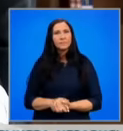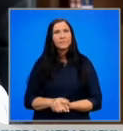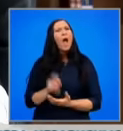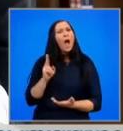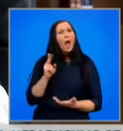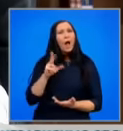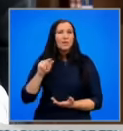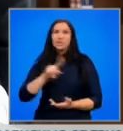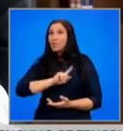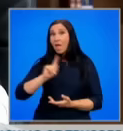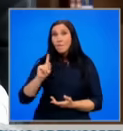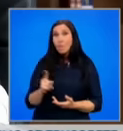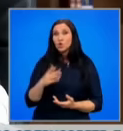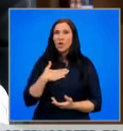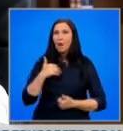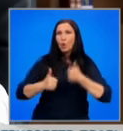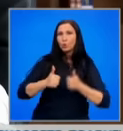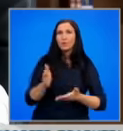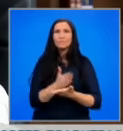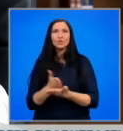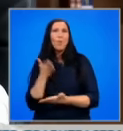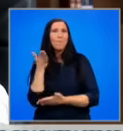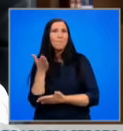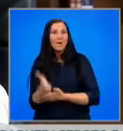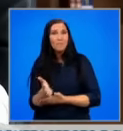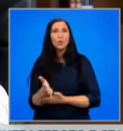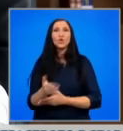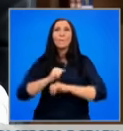как да кажа, не може да има конкуренция между правомощията на бюрото по